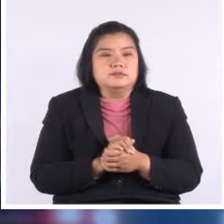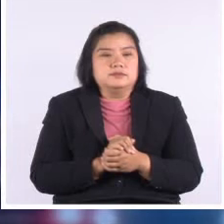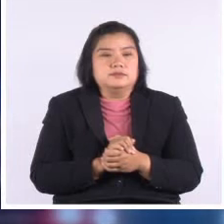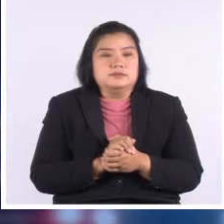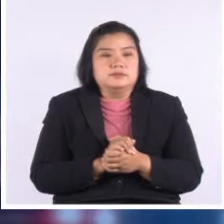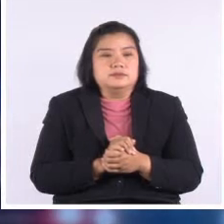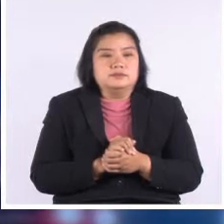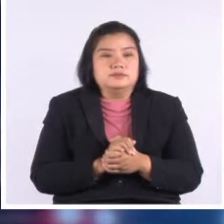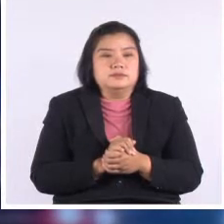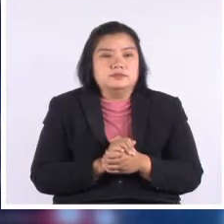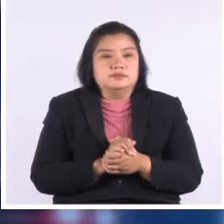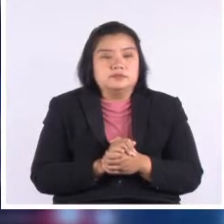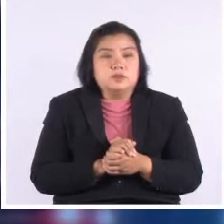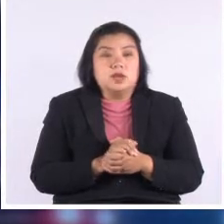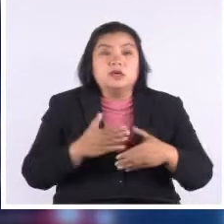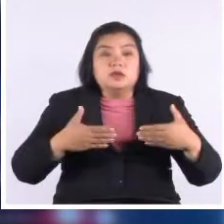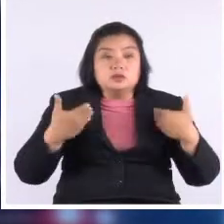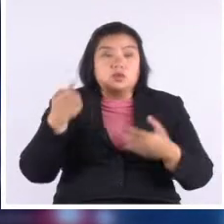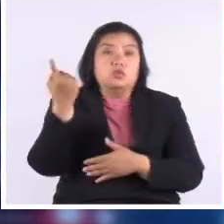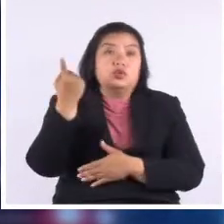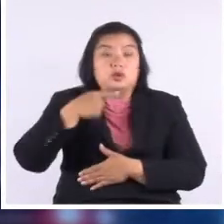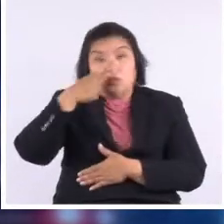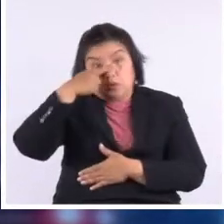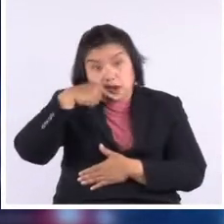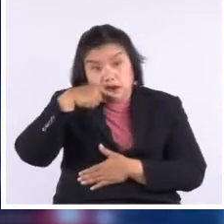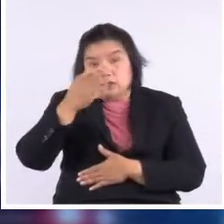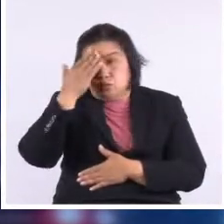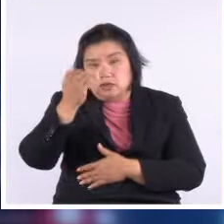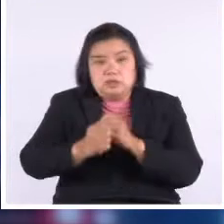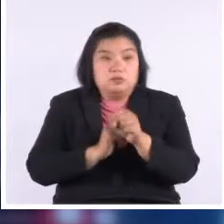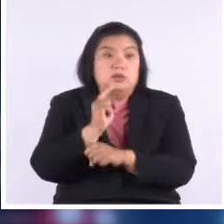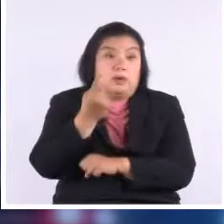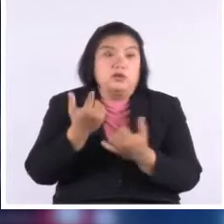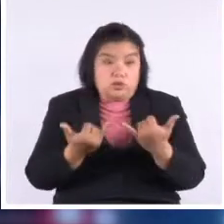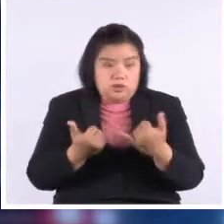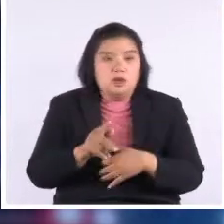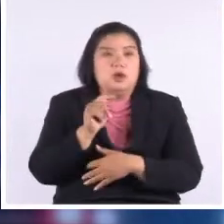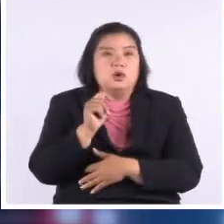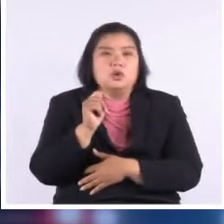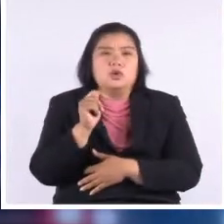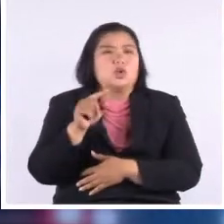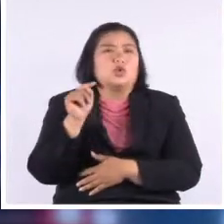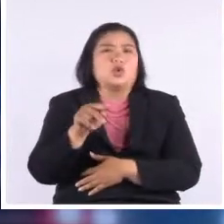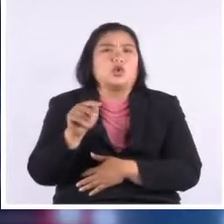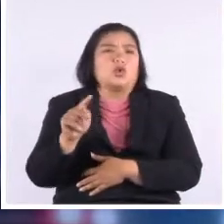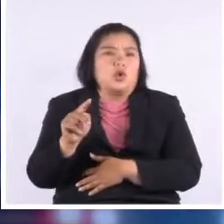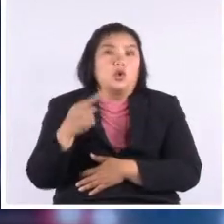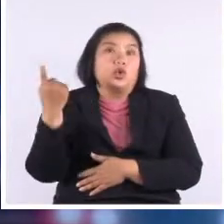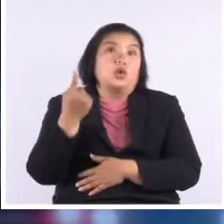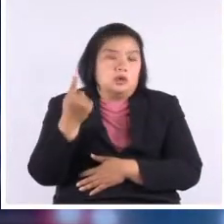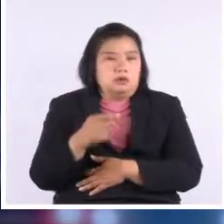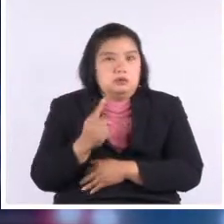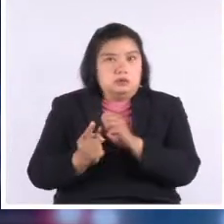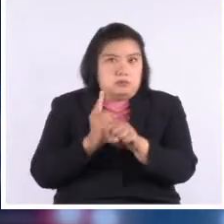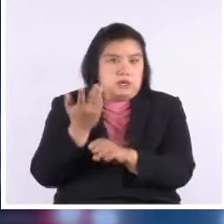ก็กลับมาที่เรื่องของการท่องเที่ยวของบ้านเรากันบ้านนะครับในช่วงปีใหม่นี้ทางด้าน Toyเองออกมายอมรับในก็ว่าจะไม่ขึ้นข้างเหมือนกับปีที่